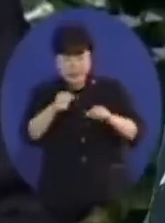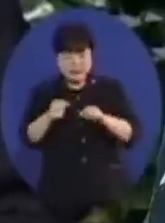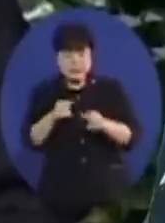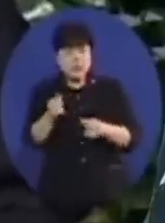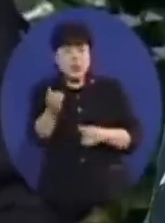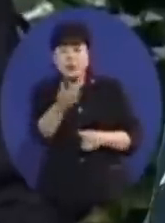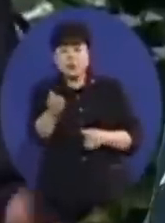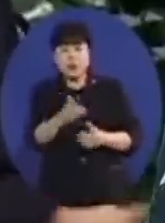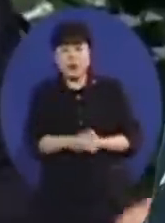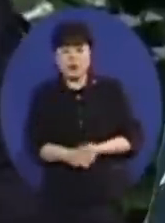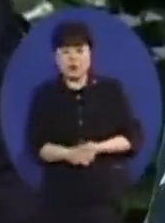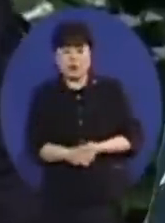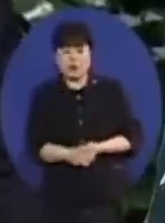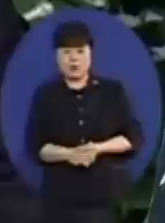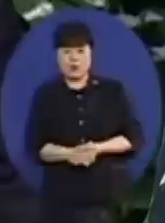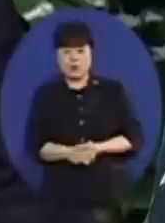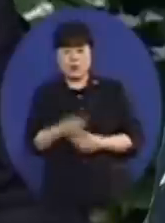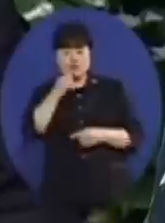자가 없다는 것입니다